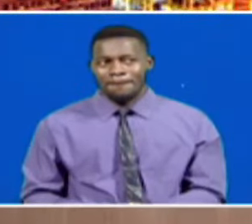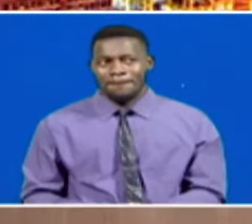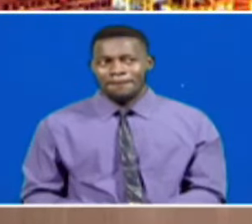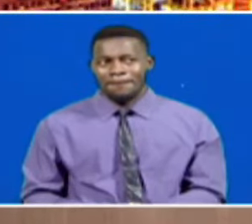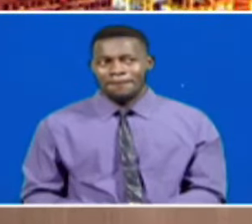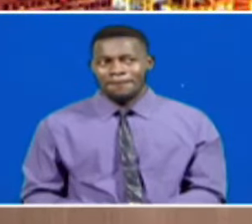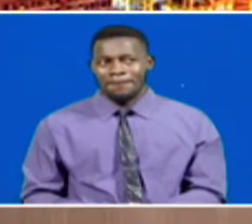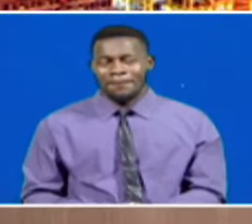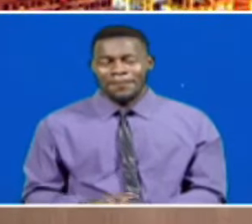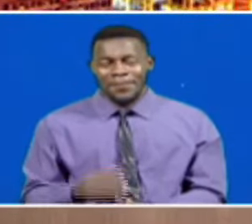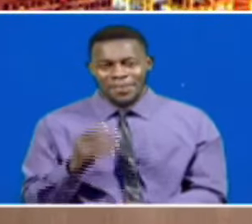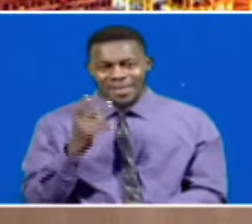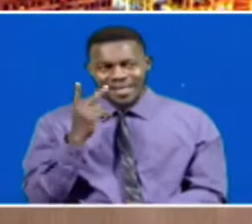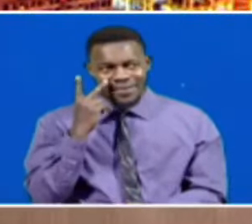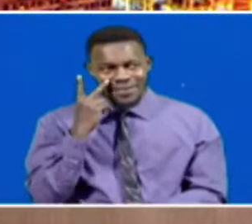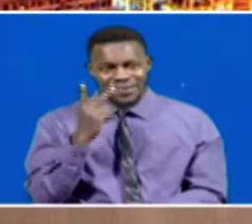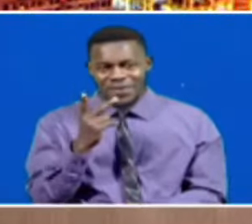haya mtam mai tumila taarifa zetu za